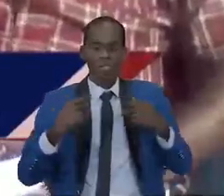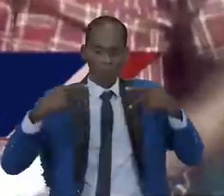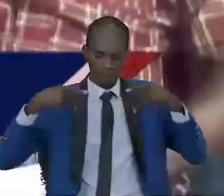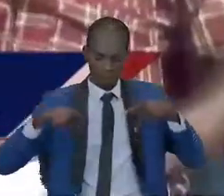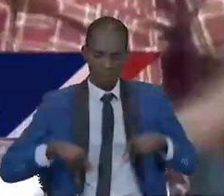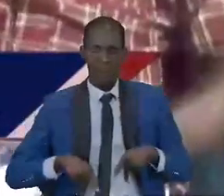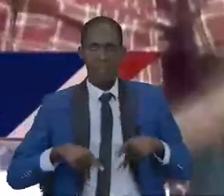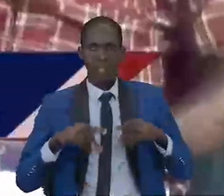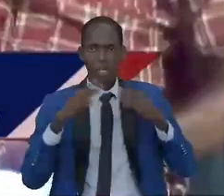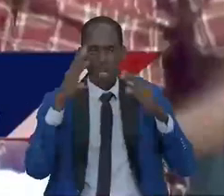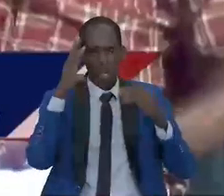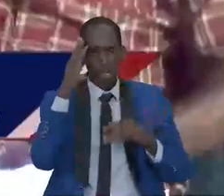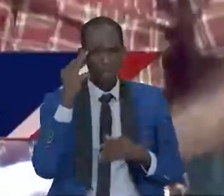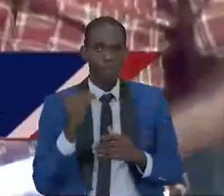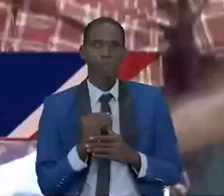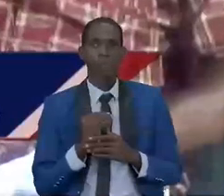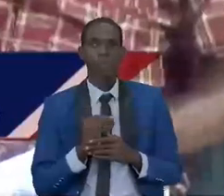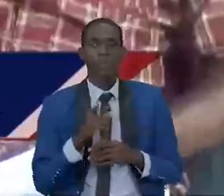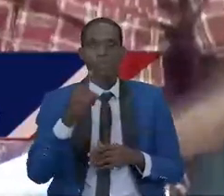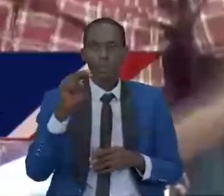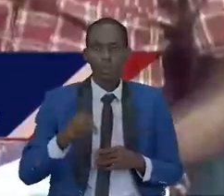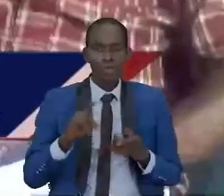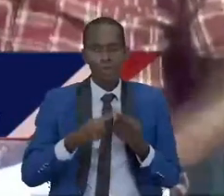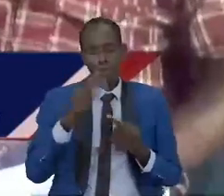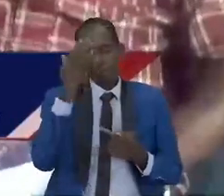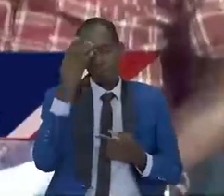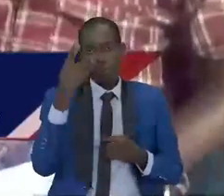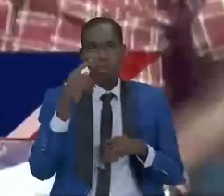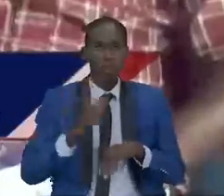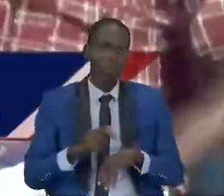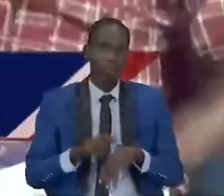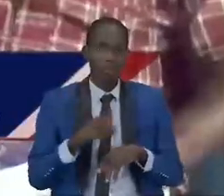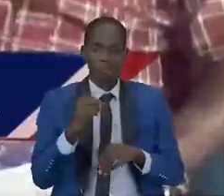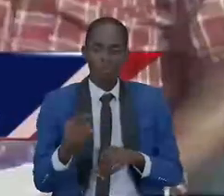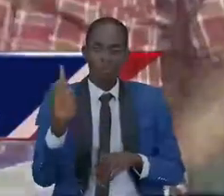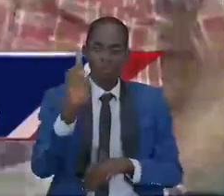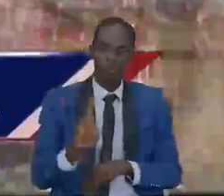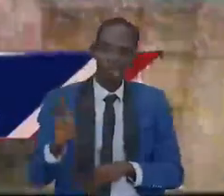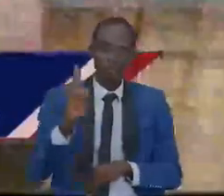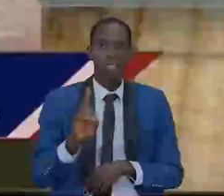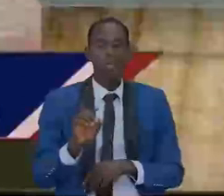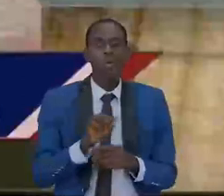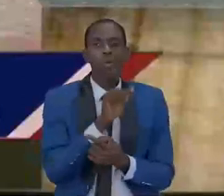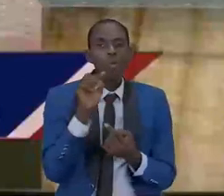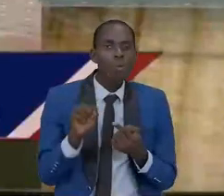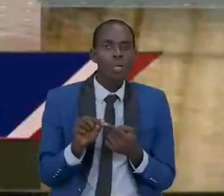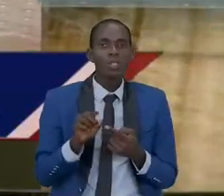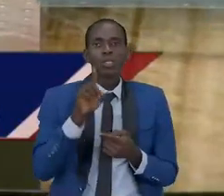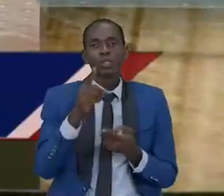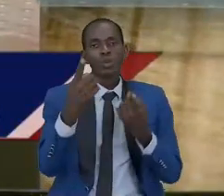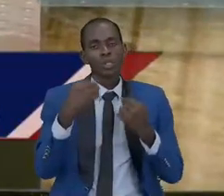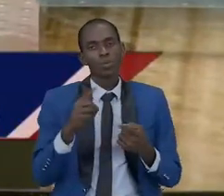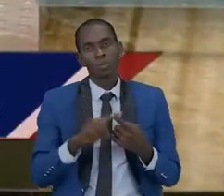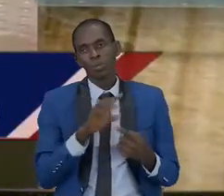personnelle et vous devez connaître le temps le jour le moment lorsque vous êtes venu à